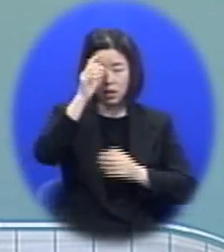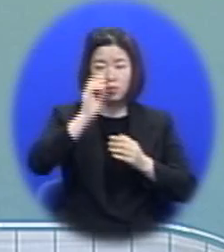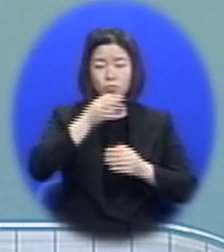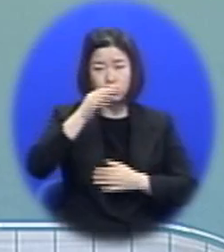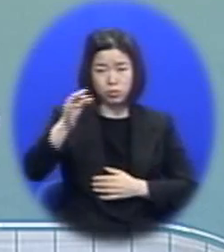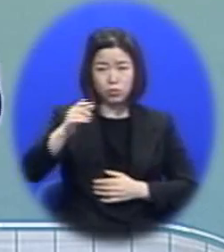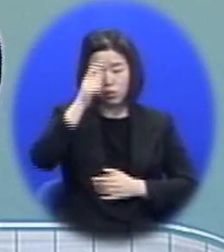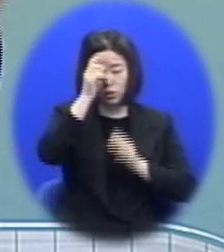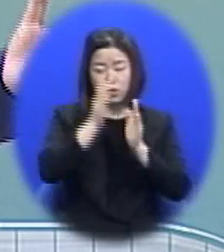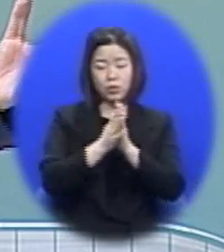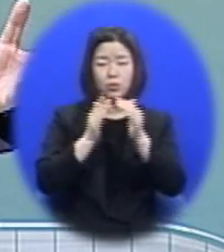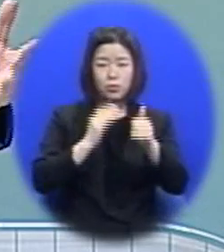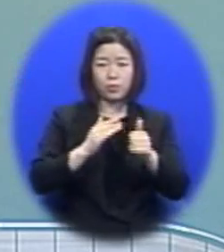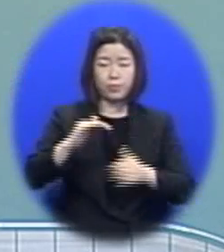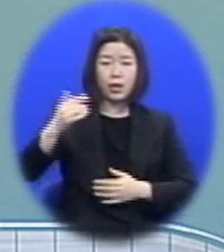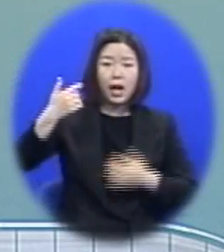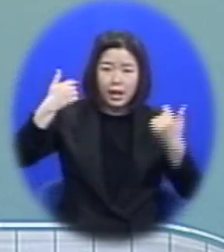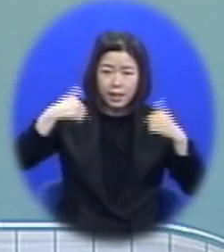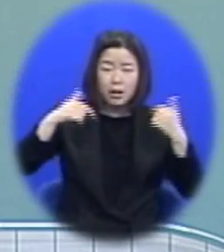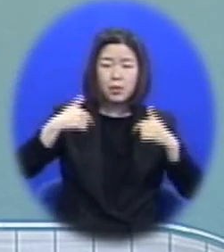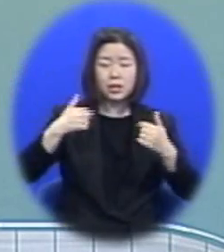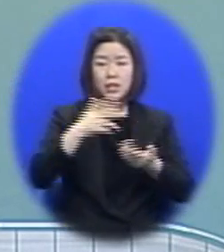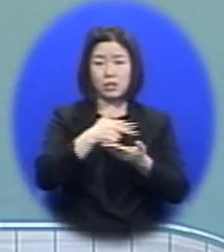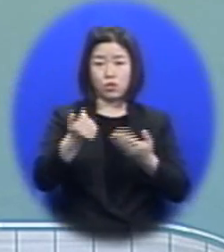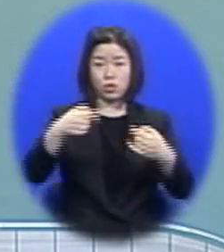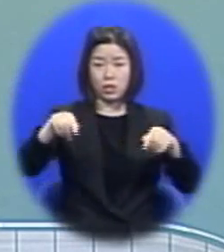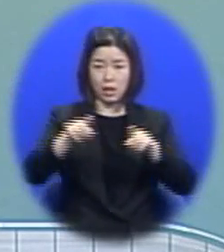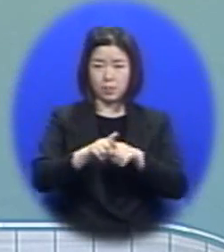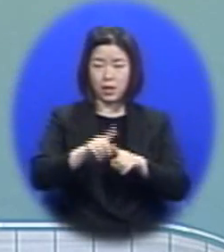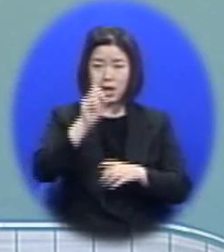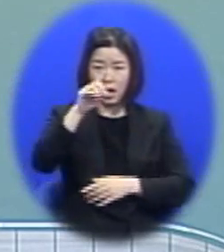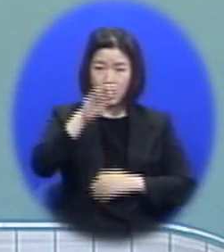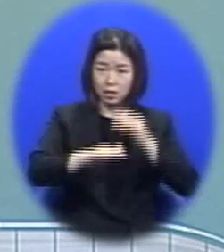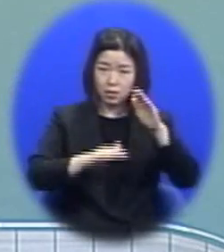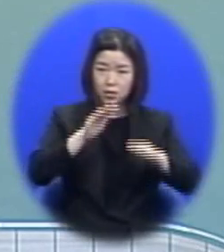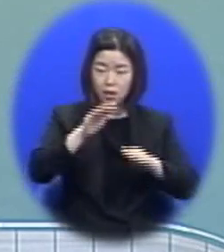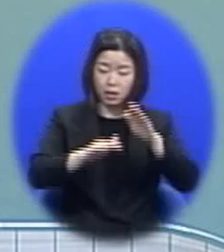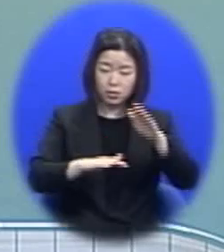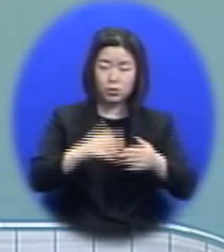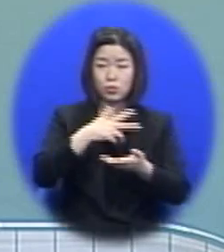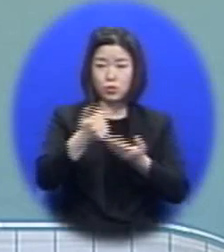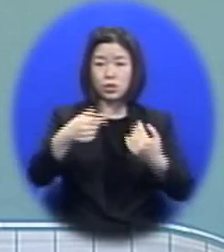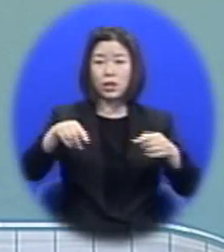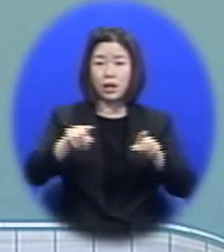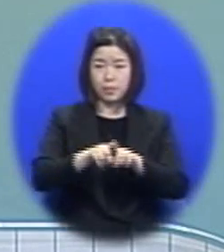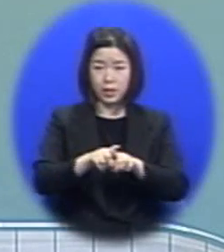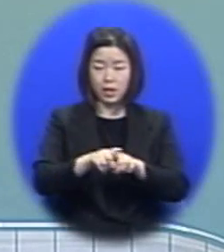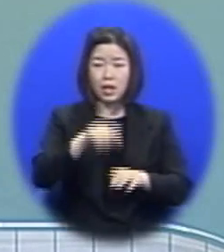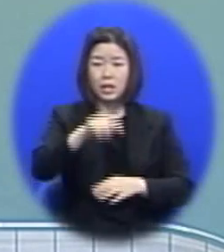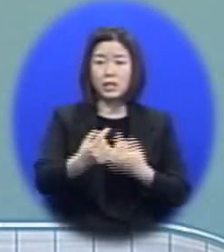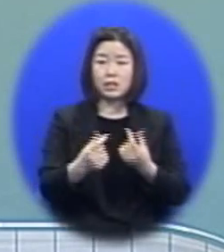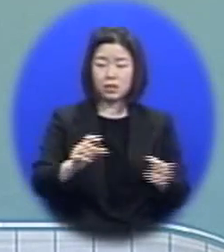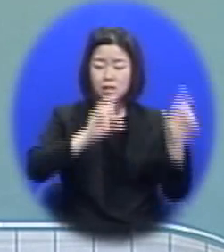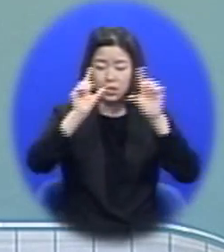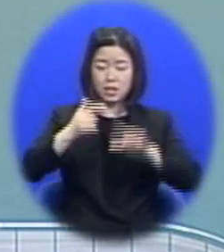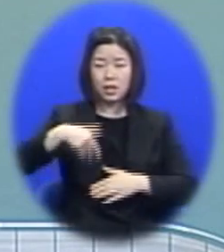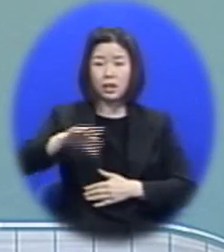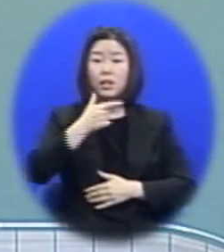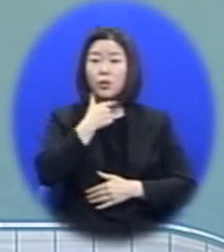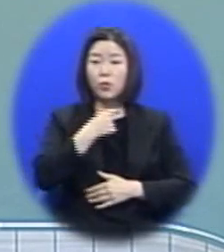좋겠습니다 날마다 날마다 주님과 함께 한걸음 한걸음 주님과 함께 그렇게 살아가기를